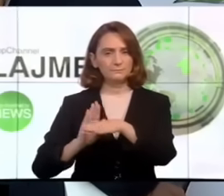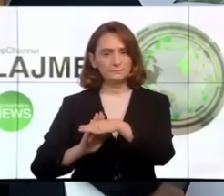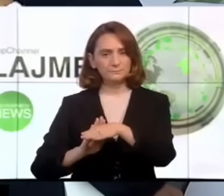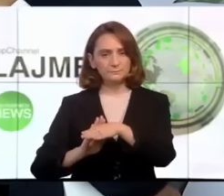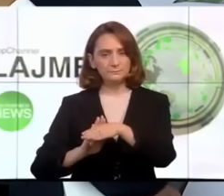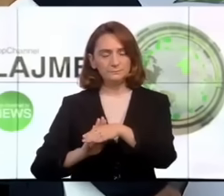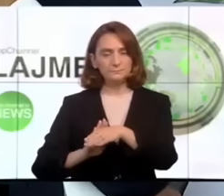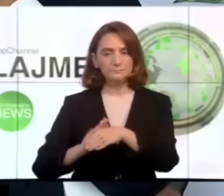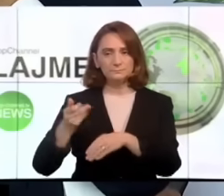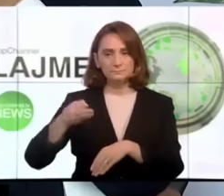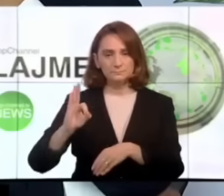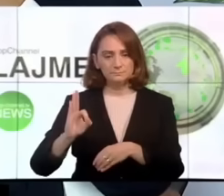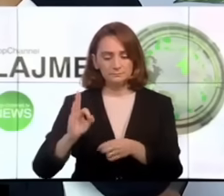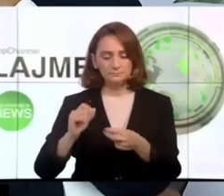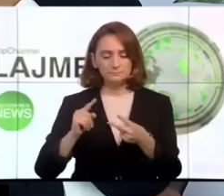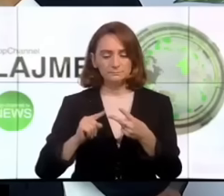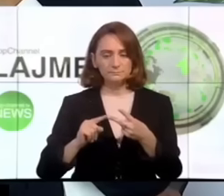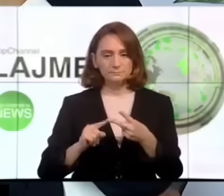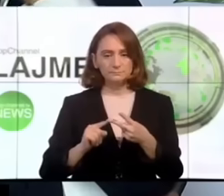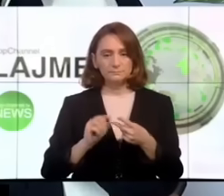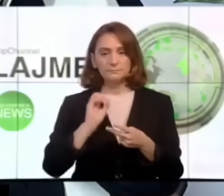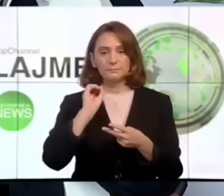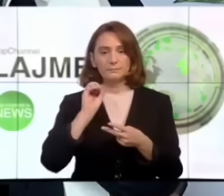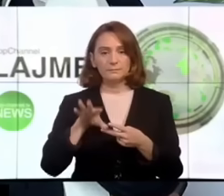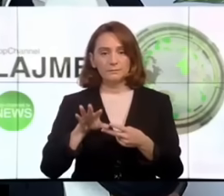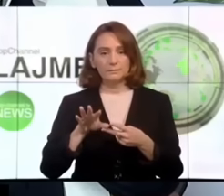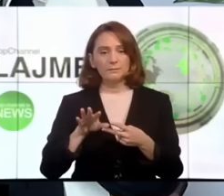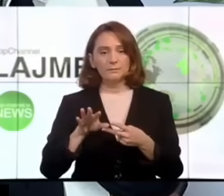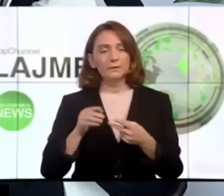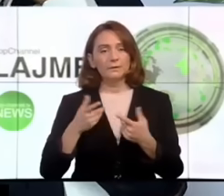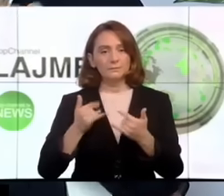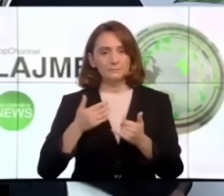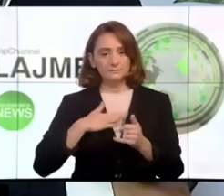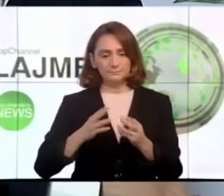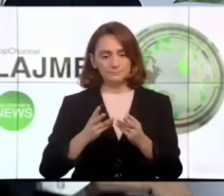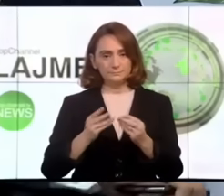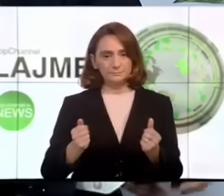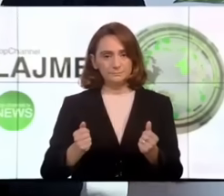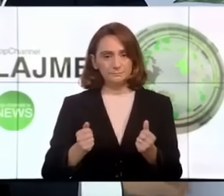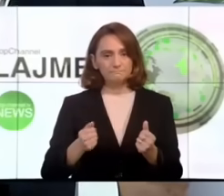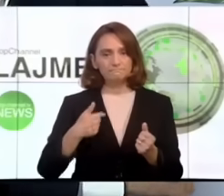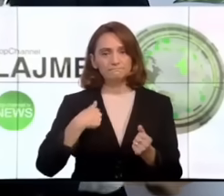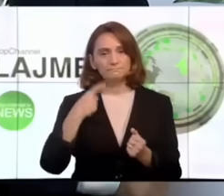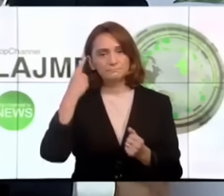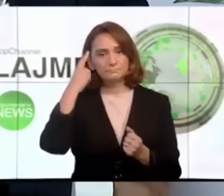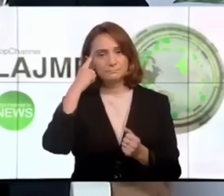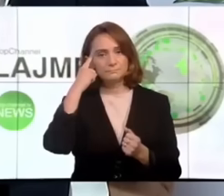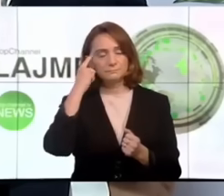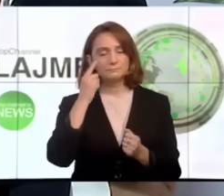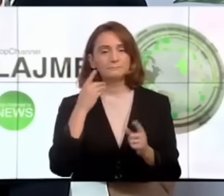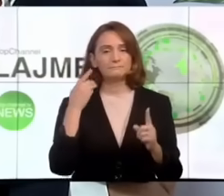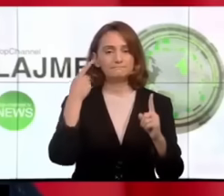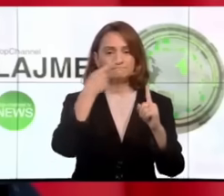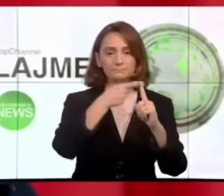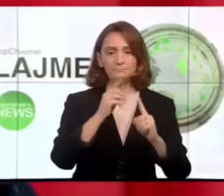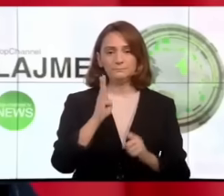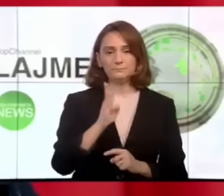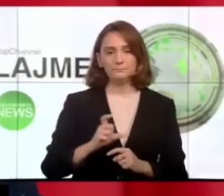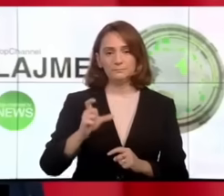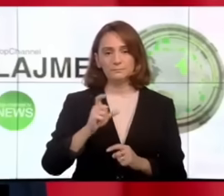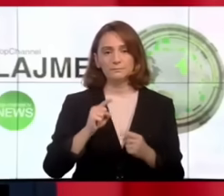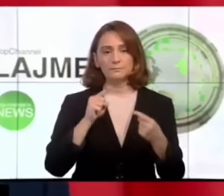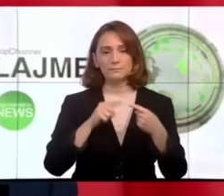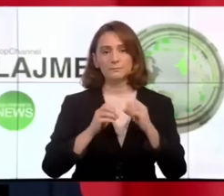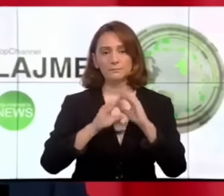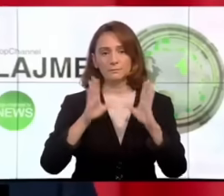jo thjesht opozitës shqiptare, por të Shqipërisë me partnerët strategjik janë të domosdoshme. Dhe së